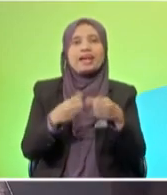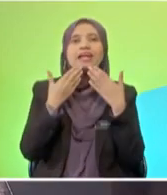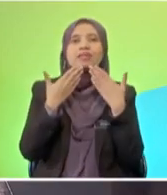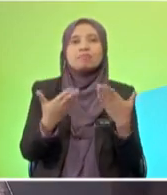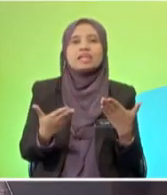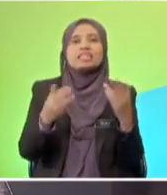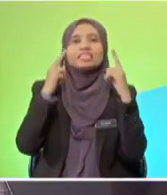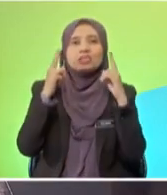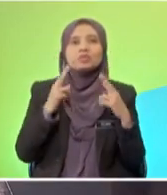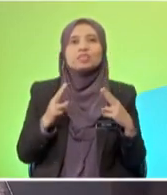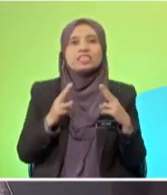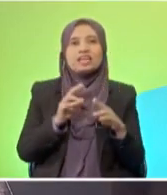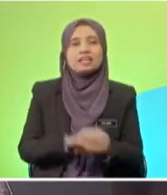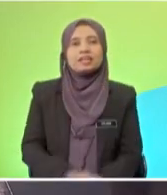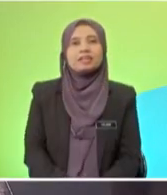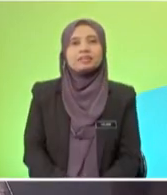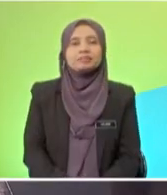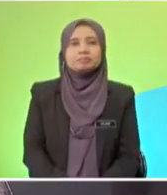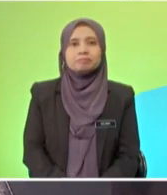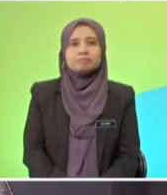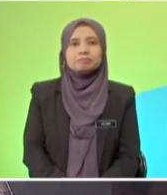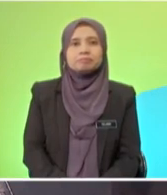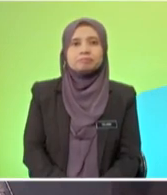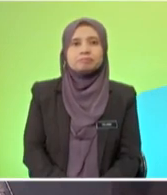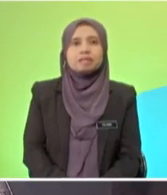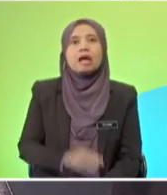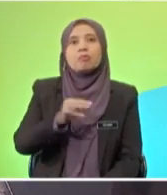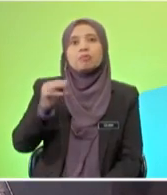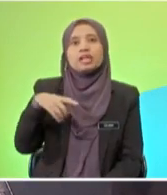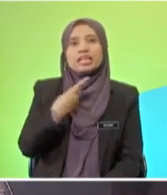yang diberikan untuk topik kita pada hari ini